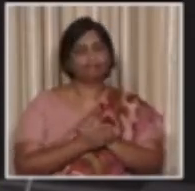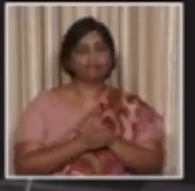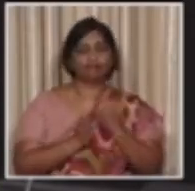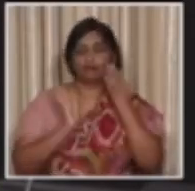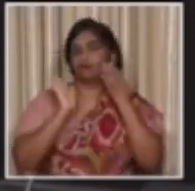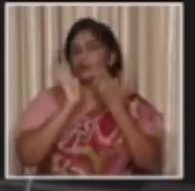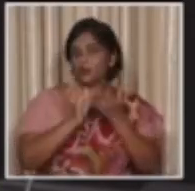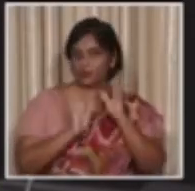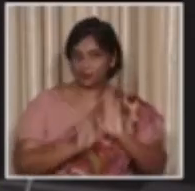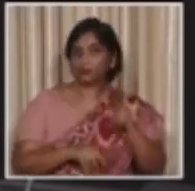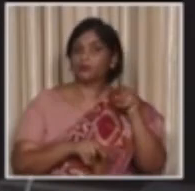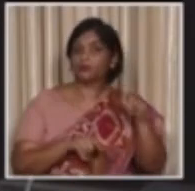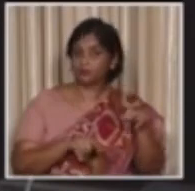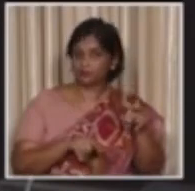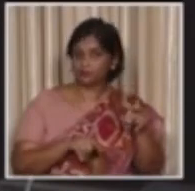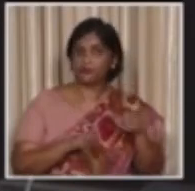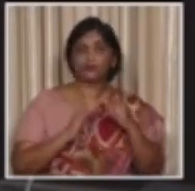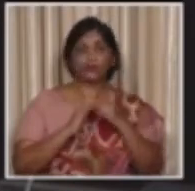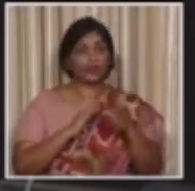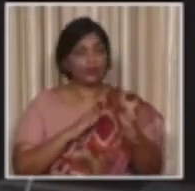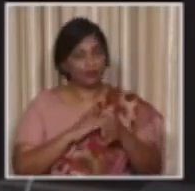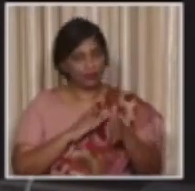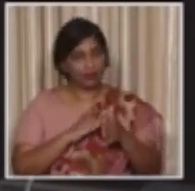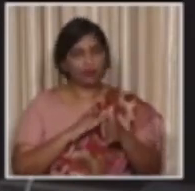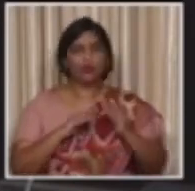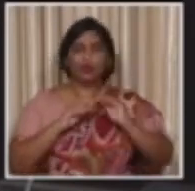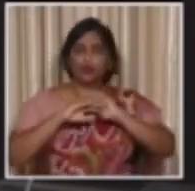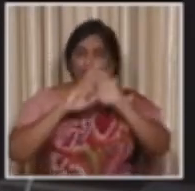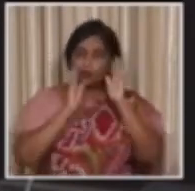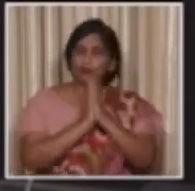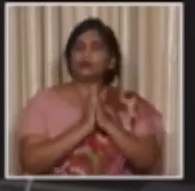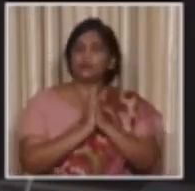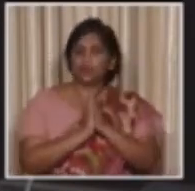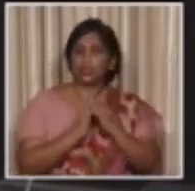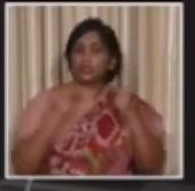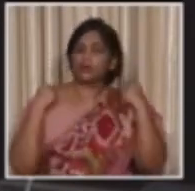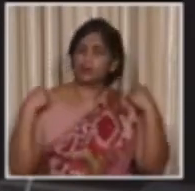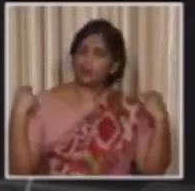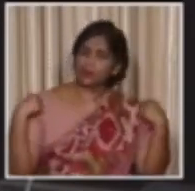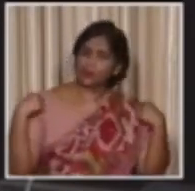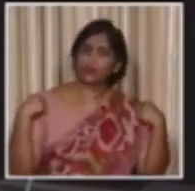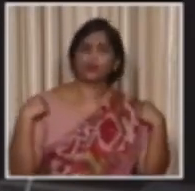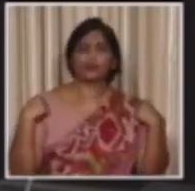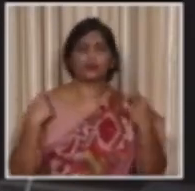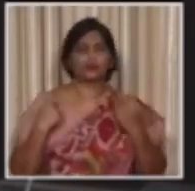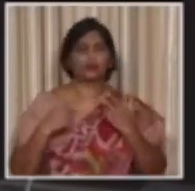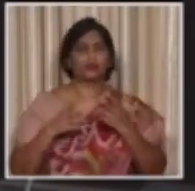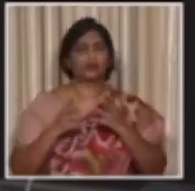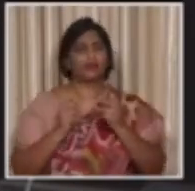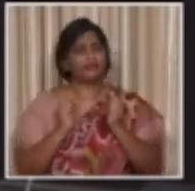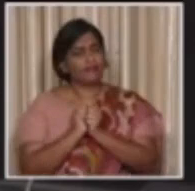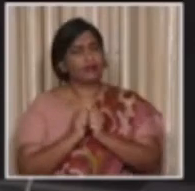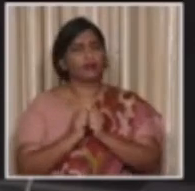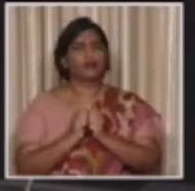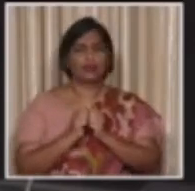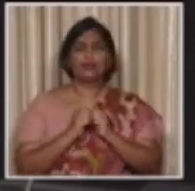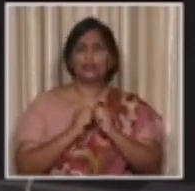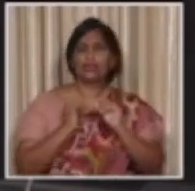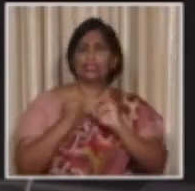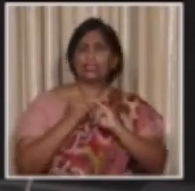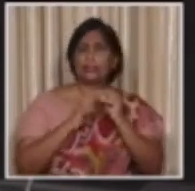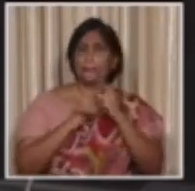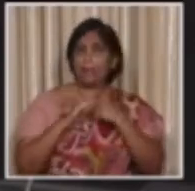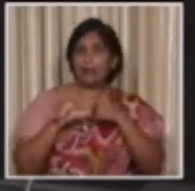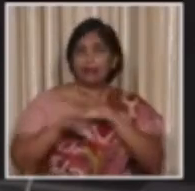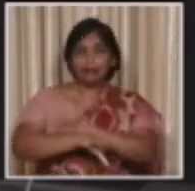දෙන්න යනවා. එතකොට ගෘහ සේවයට මේ සියලු ක්ෂේත්‍රවලට සිකියුරිටි වෙන්න පුළුවන්, ස්පාවක වෙන්න පුළුවන් ඕනම කෙනෙකුට ඒ ලයිසන්